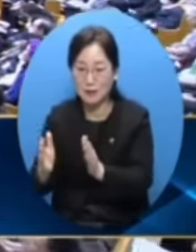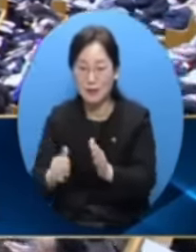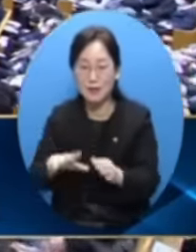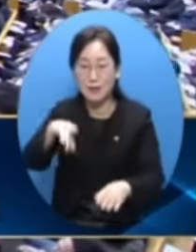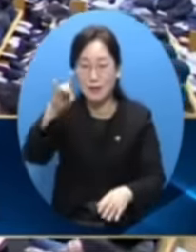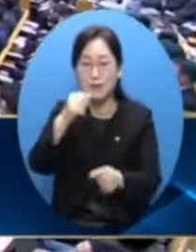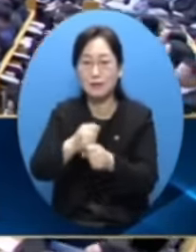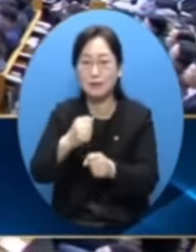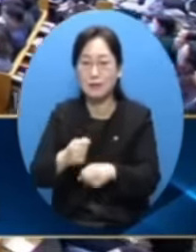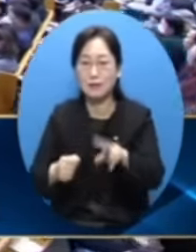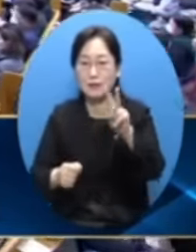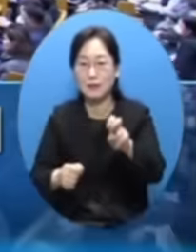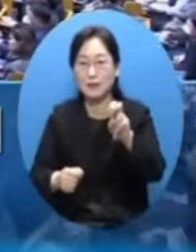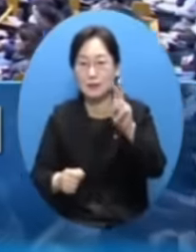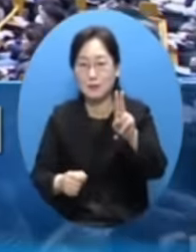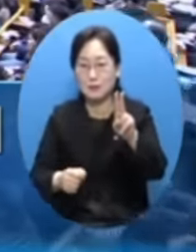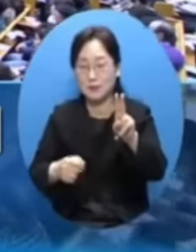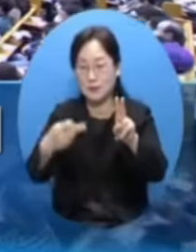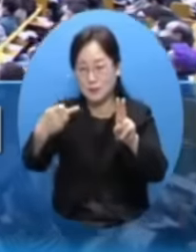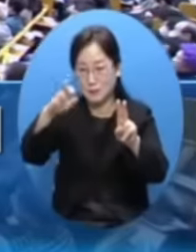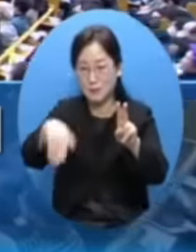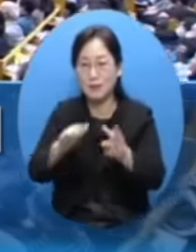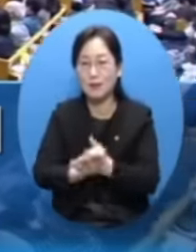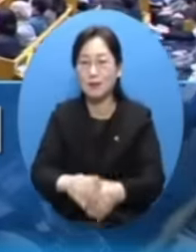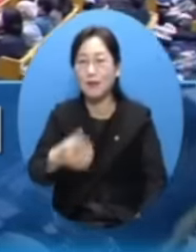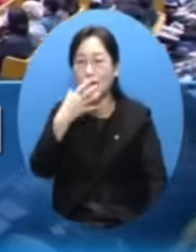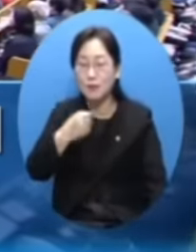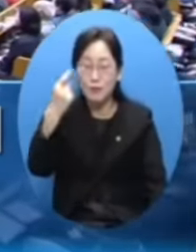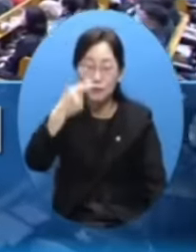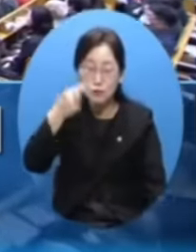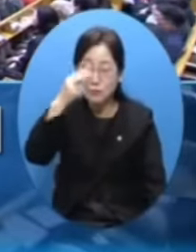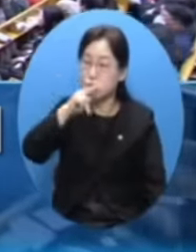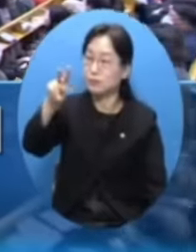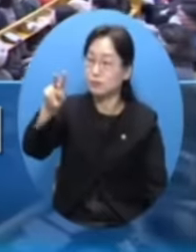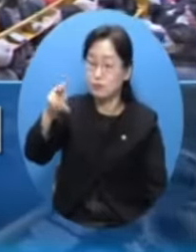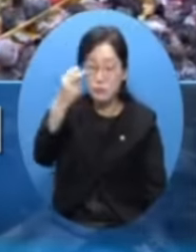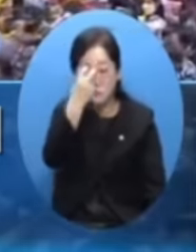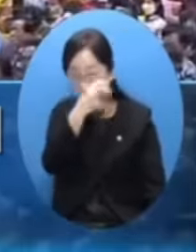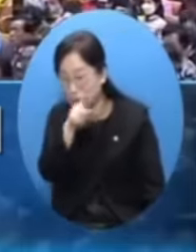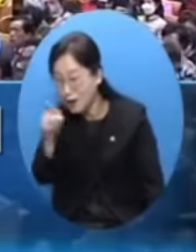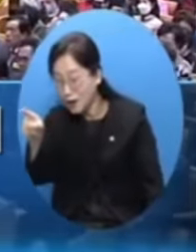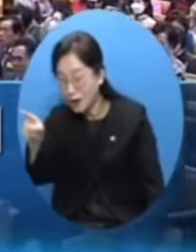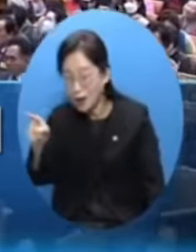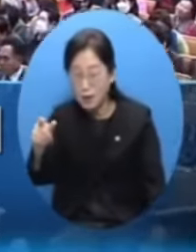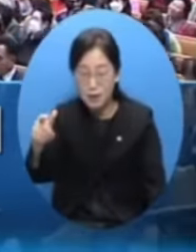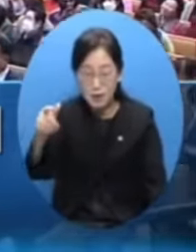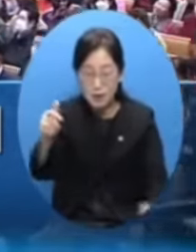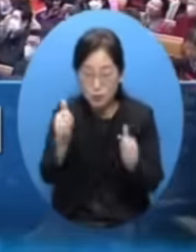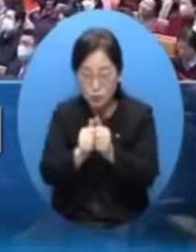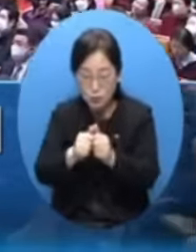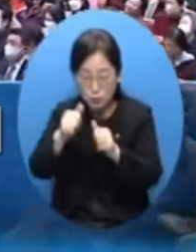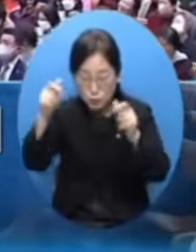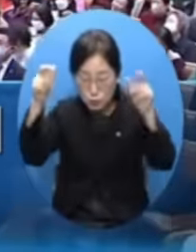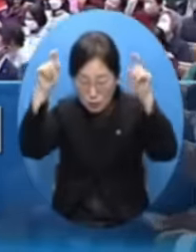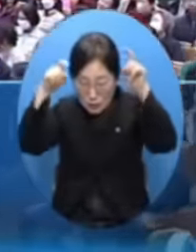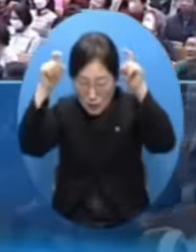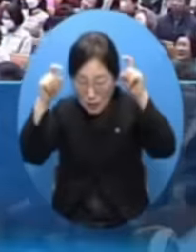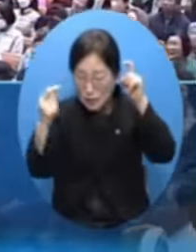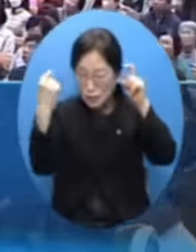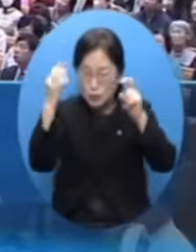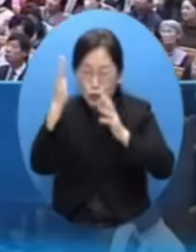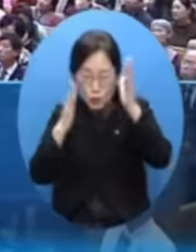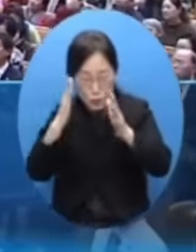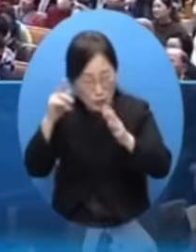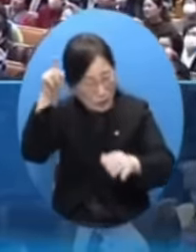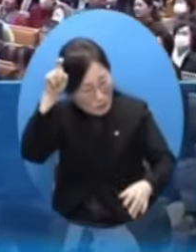22장 13절 14절은 설명합니다. 아브라함이 눈을 들어 살펴본 즉 한 수장이 뒤에 있는데 뿔이 수풀에 걸려 있는지라. 아브라함이